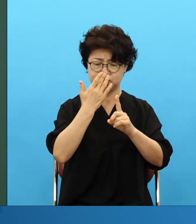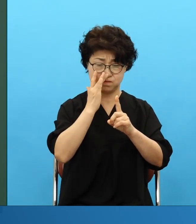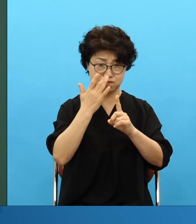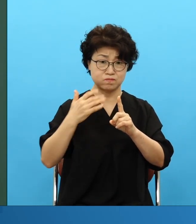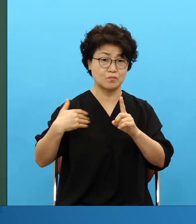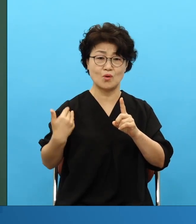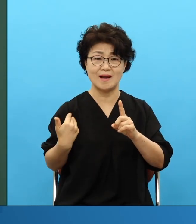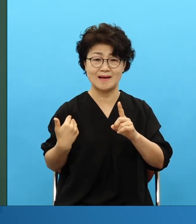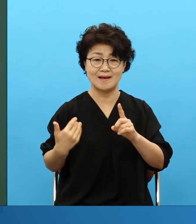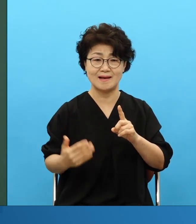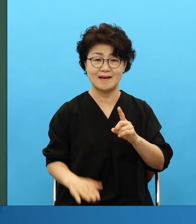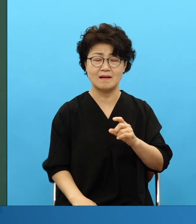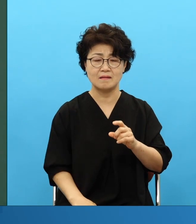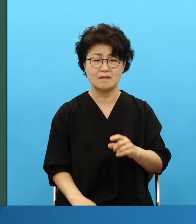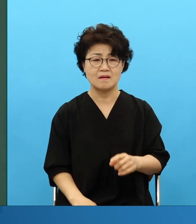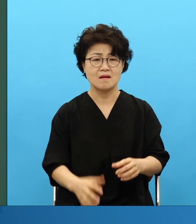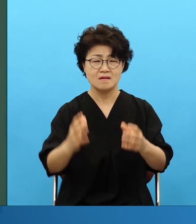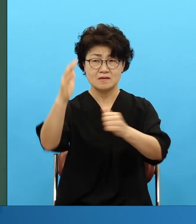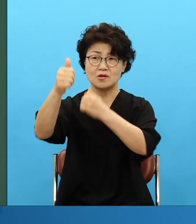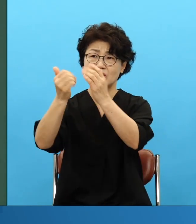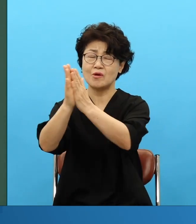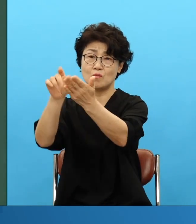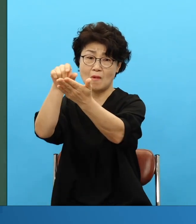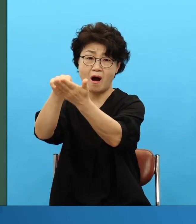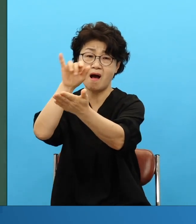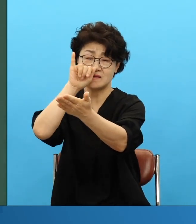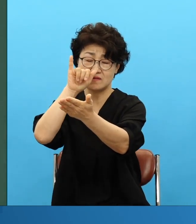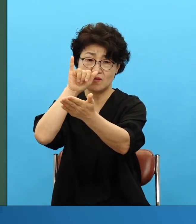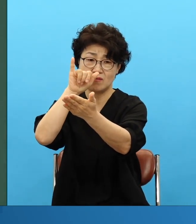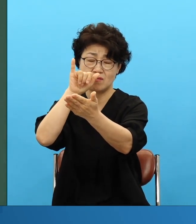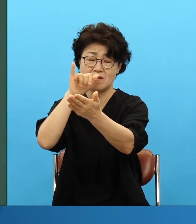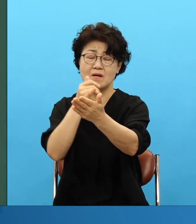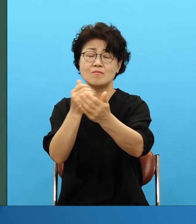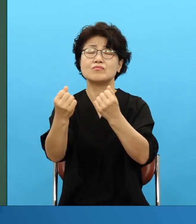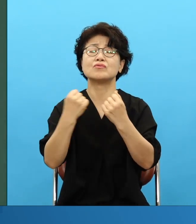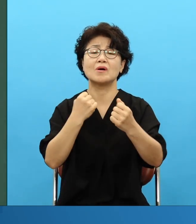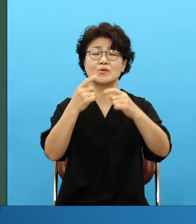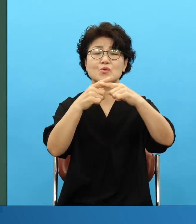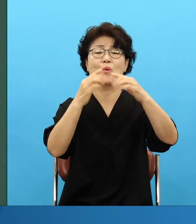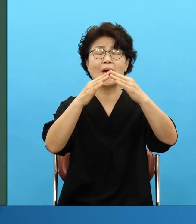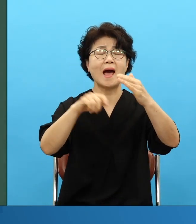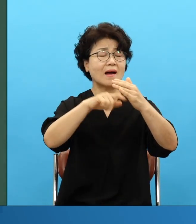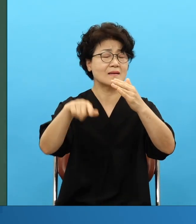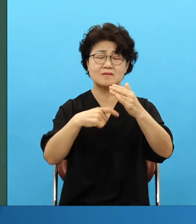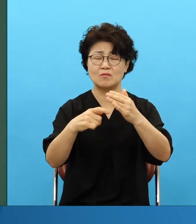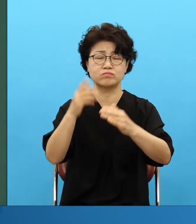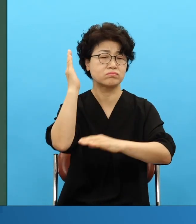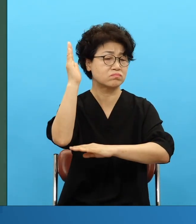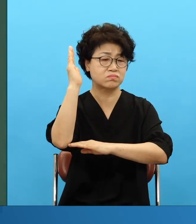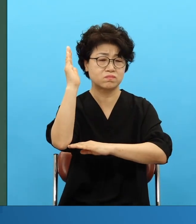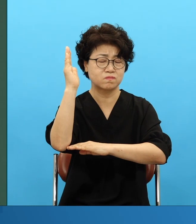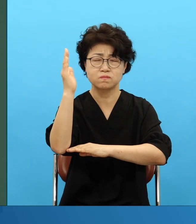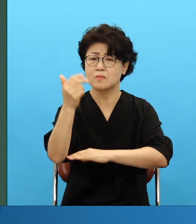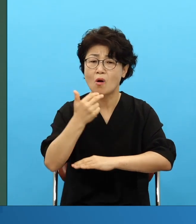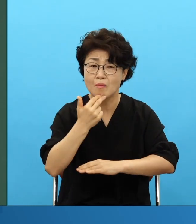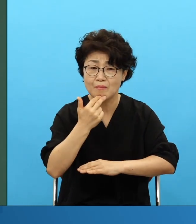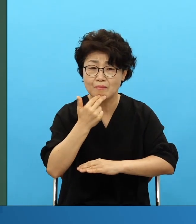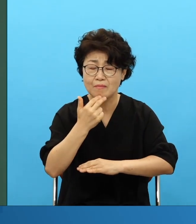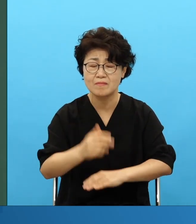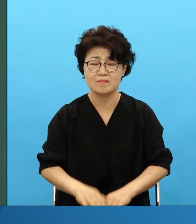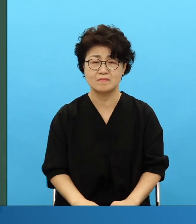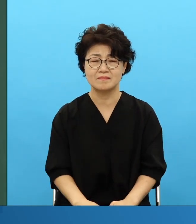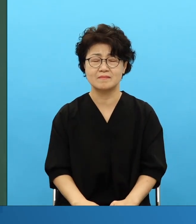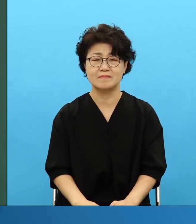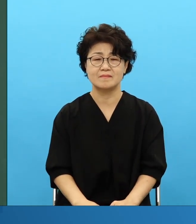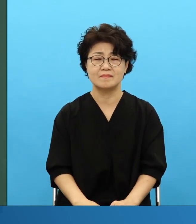해줘요. It's a very important term in the Bible, but the church doesn't even teach it. 여러분이나 얘기하지. 저는 이렇게 방송서를 가만